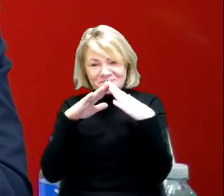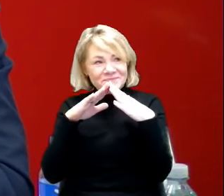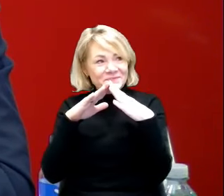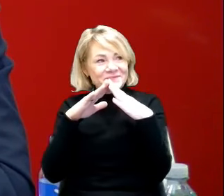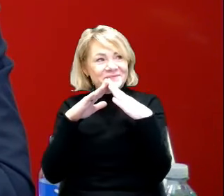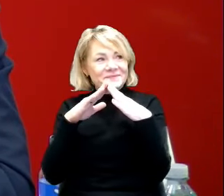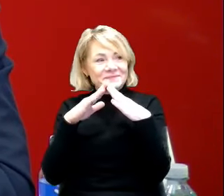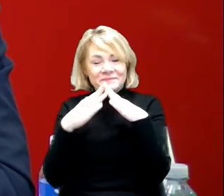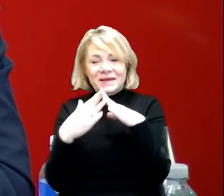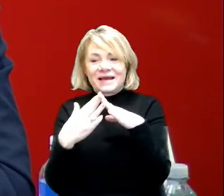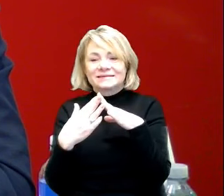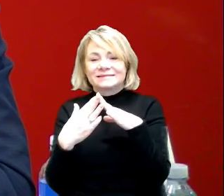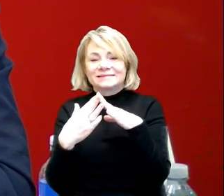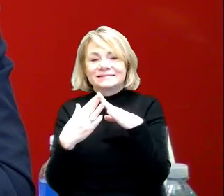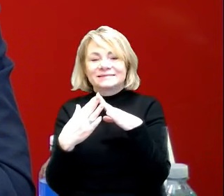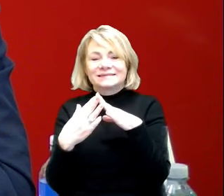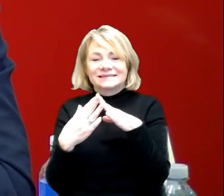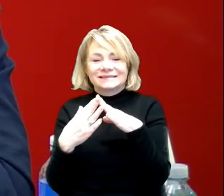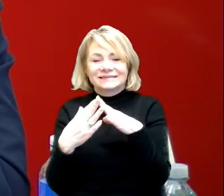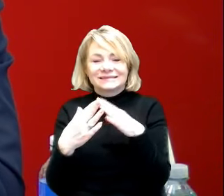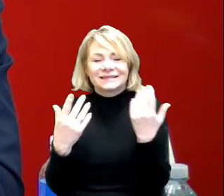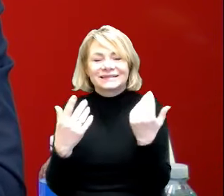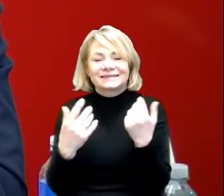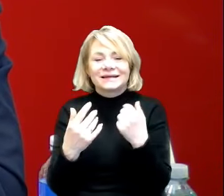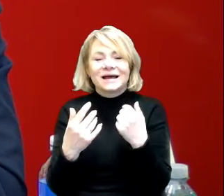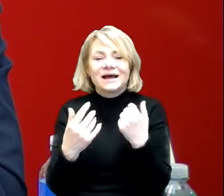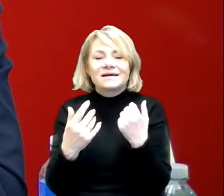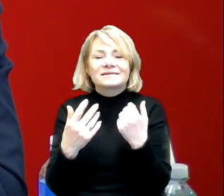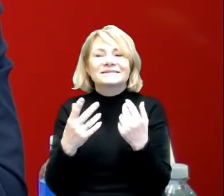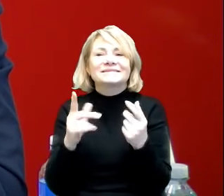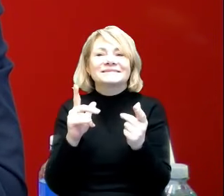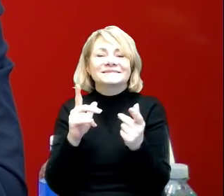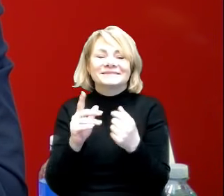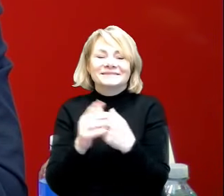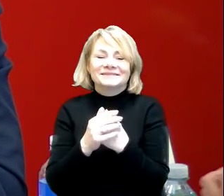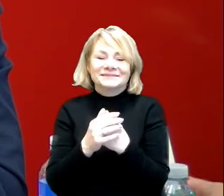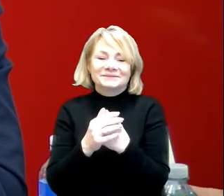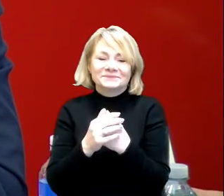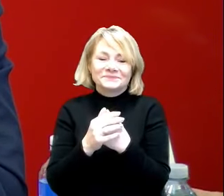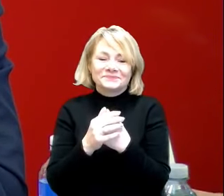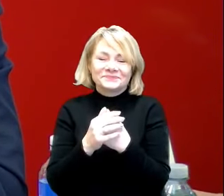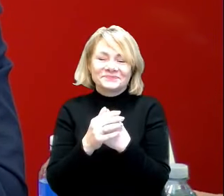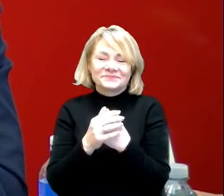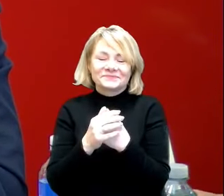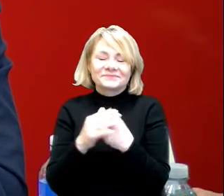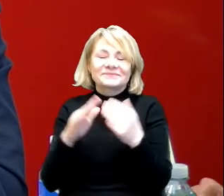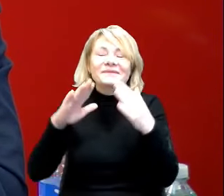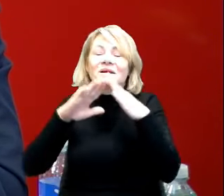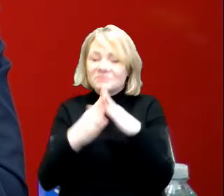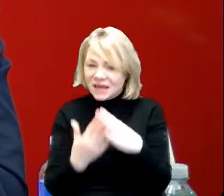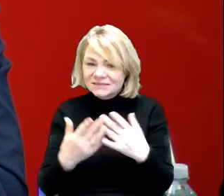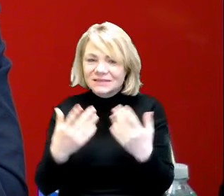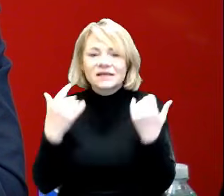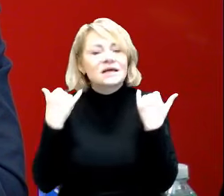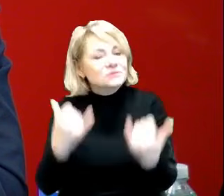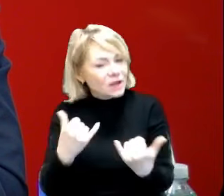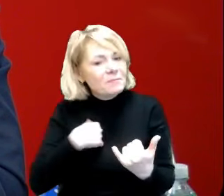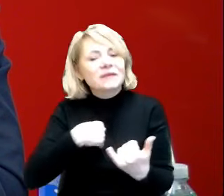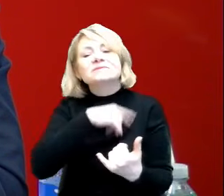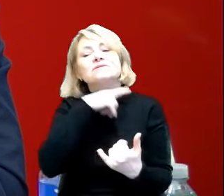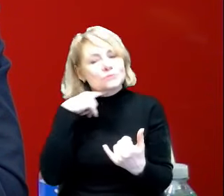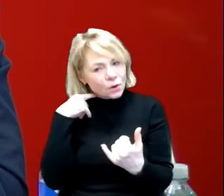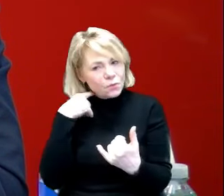ne miestas ne miestas iš tikrųjų aš asmeniškai ir ir kartu su su vicemeru mes ne kartą lankėmės